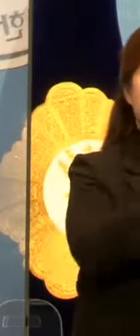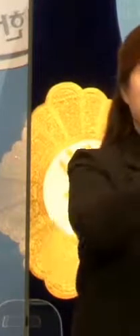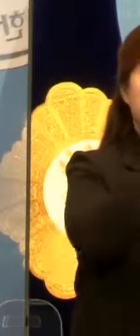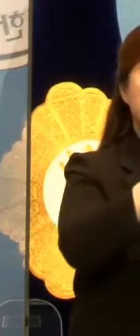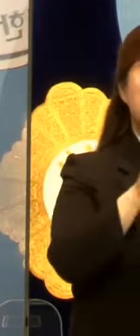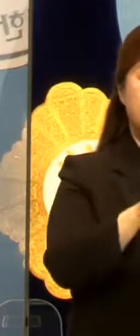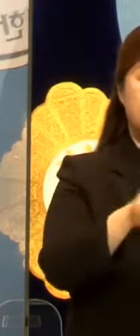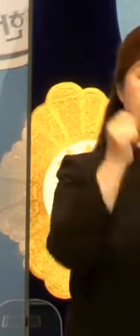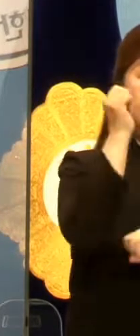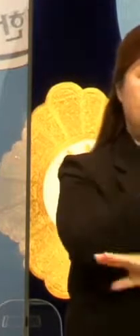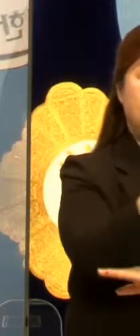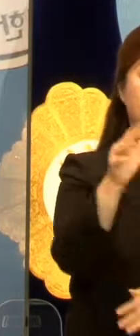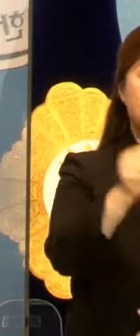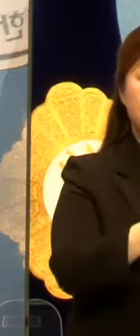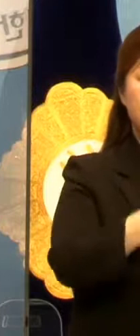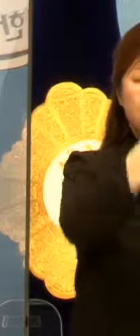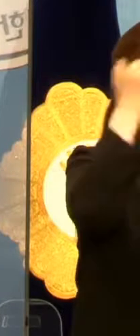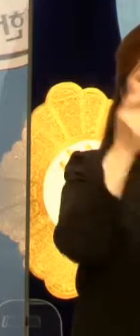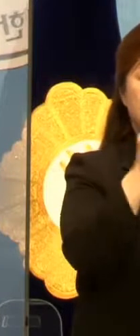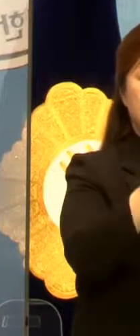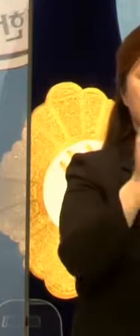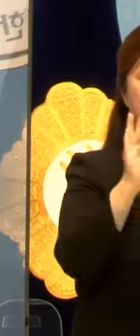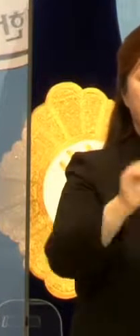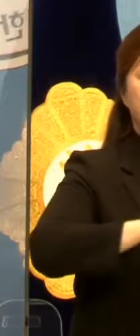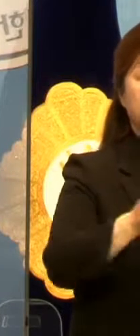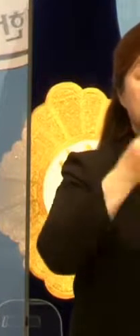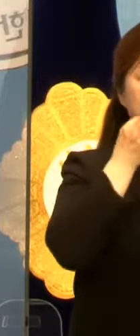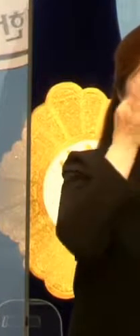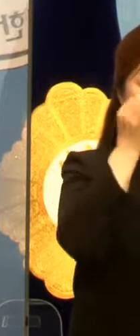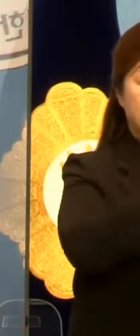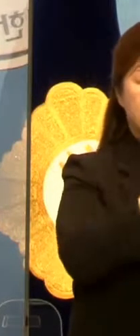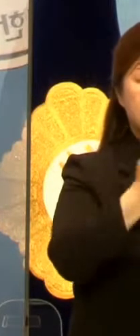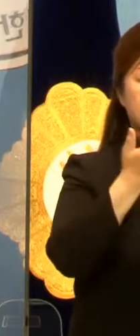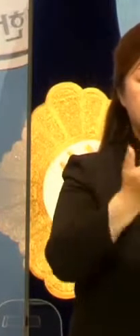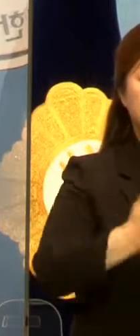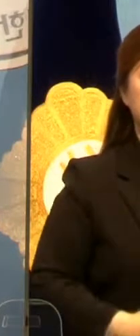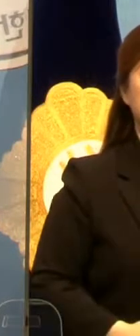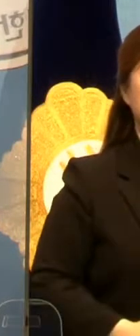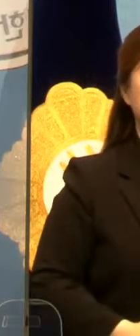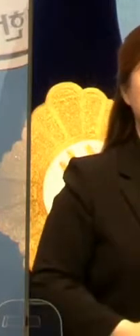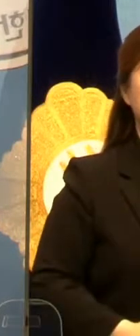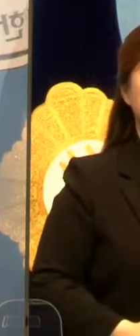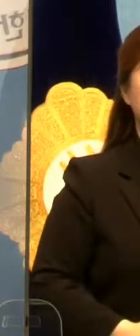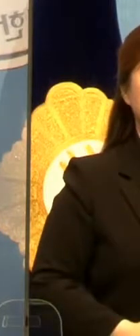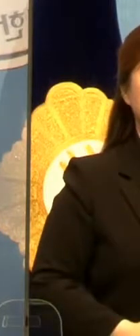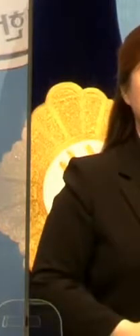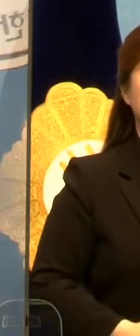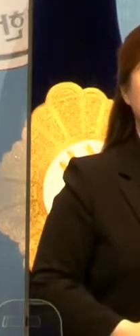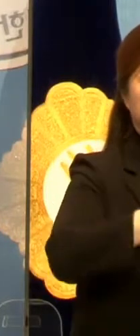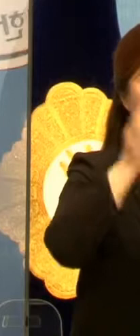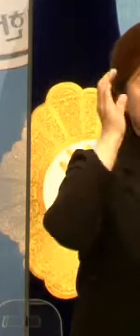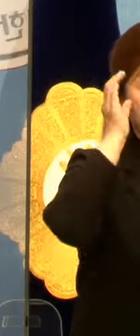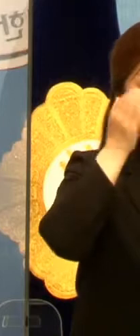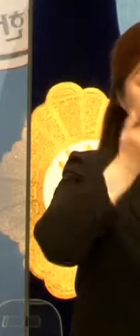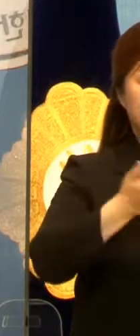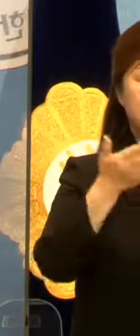키워드를 바탕으로 청년 cf 활동을 적극적으로 해 나가고자 합니다 국민 여러분의 많은 성원과 기대를